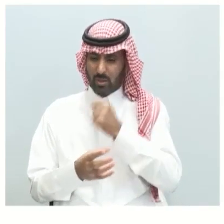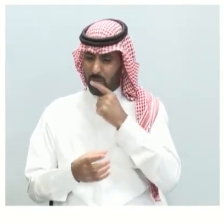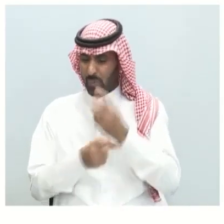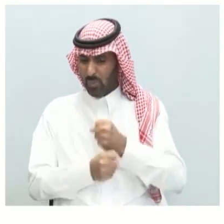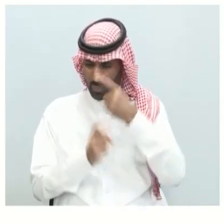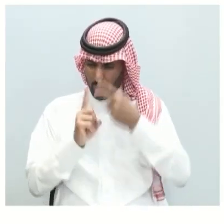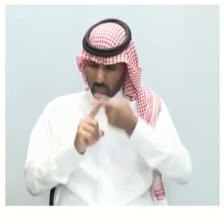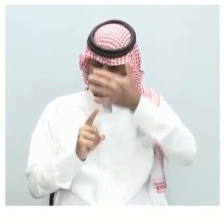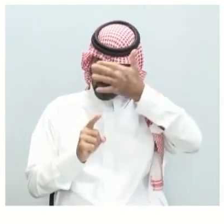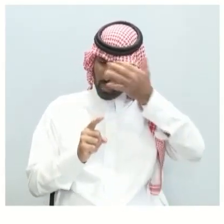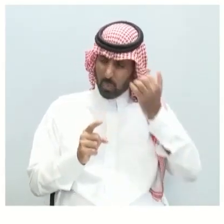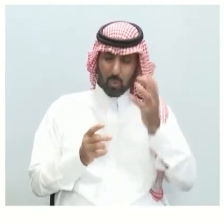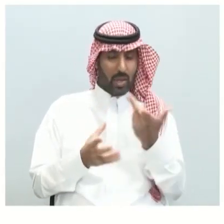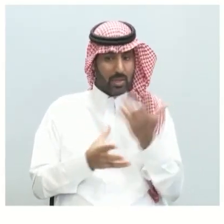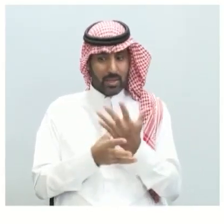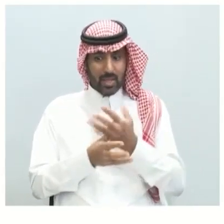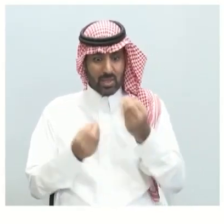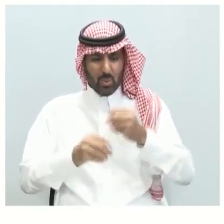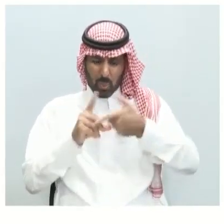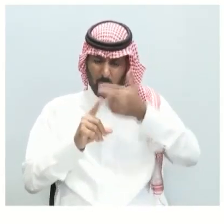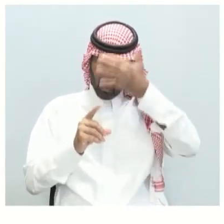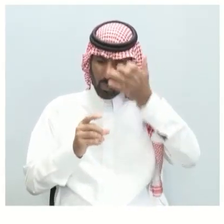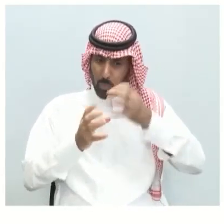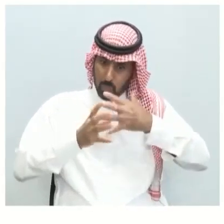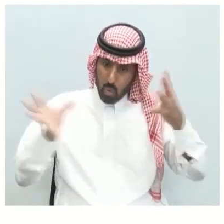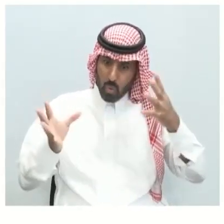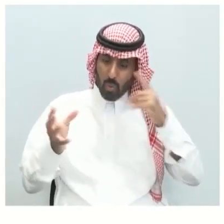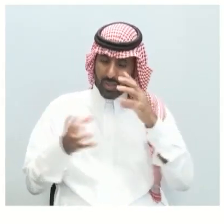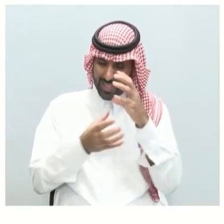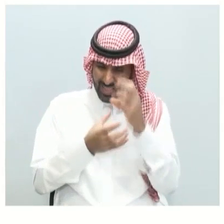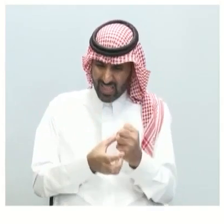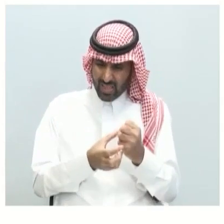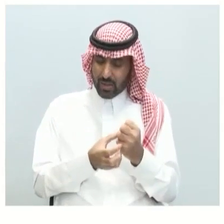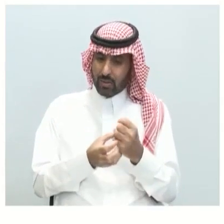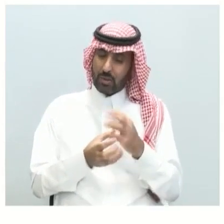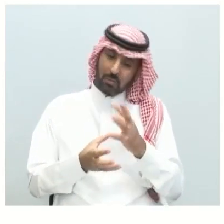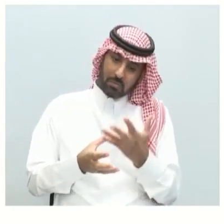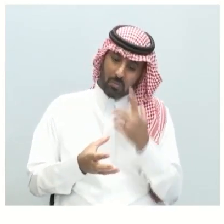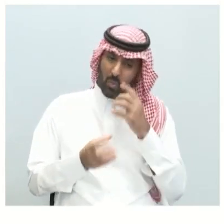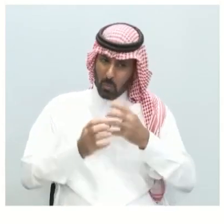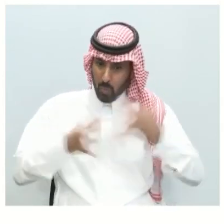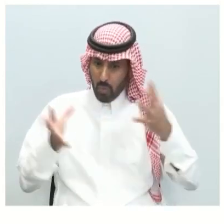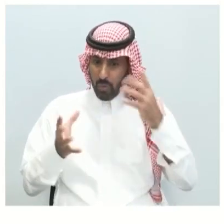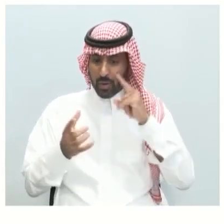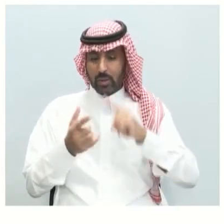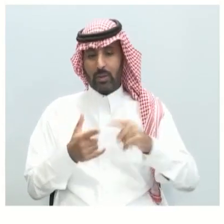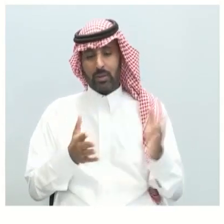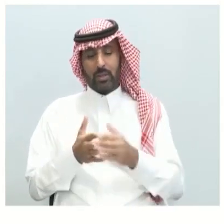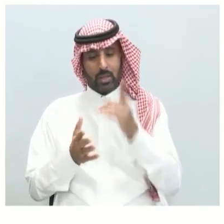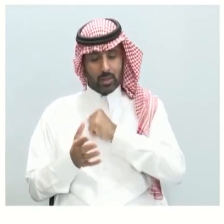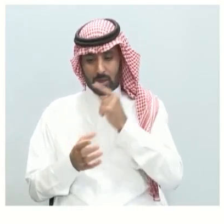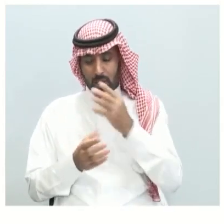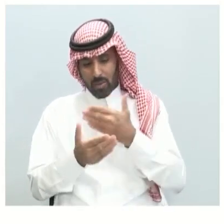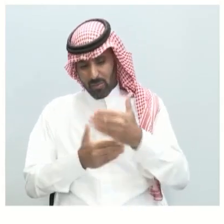ارتفاع درجه الحراره ماذا يؤدي زياده درجه الحراره يؤدي الى زياده الضغط بالتالي قد تنفجر اذا يجب